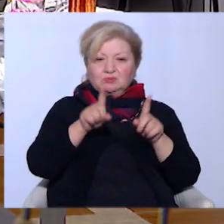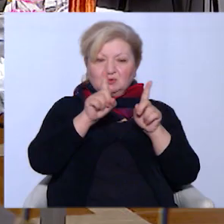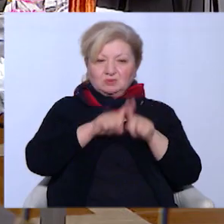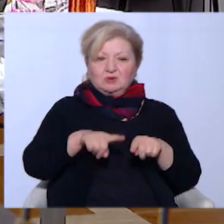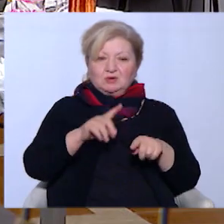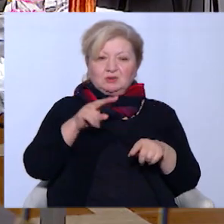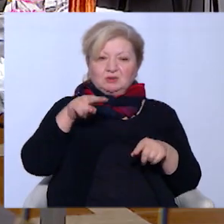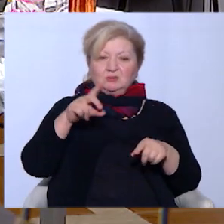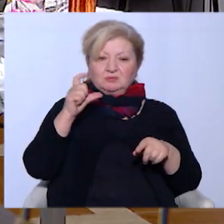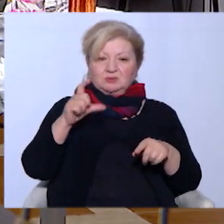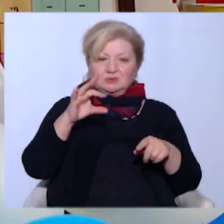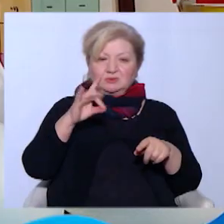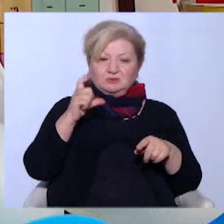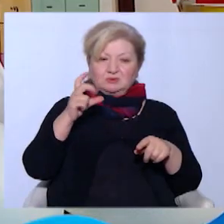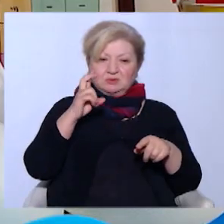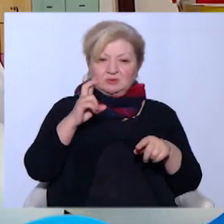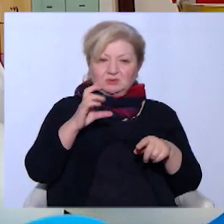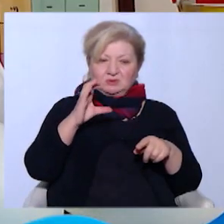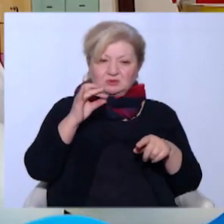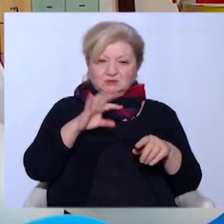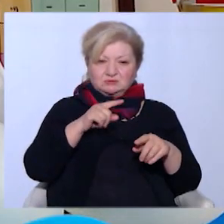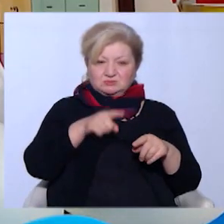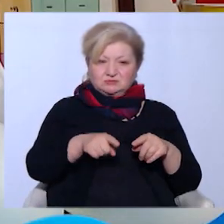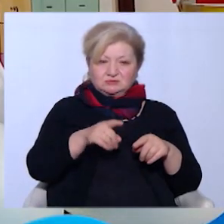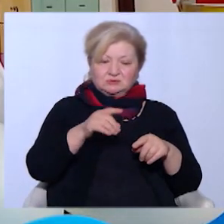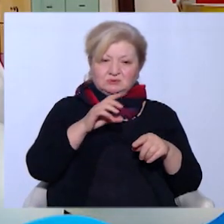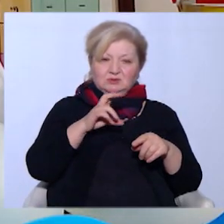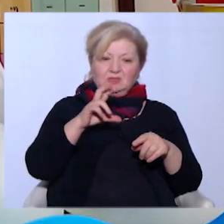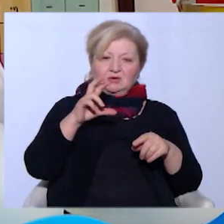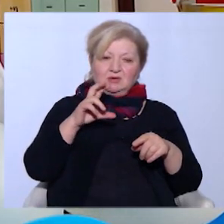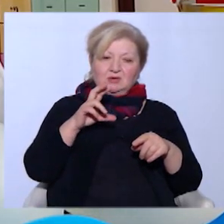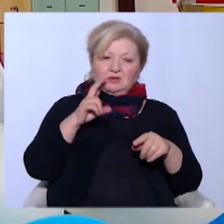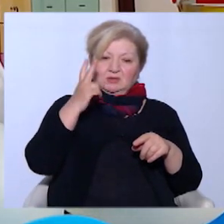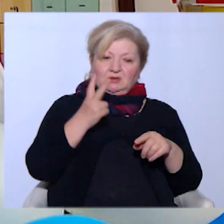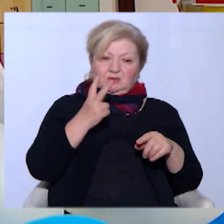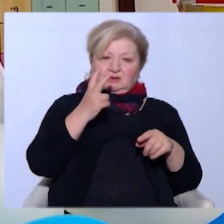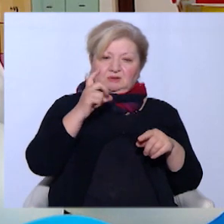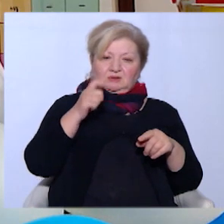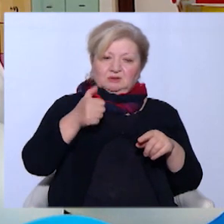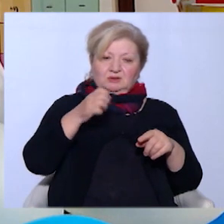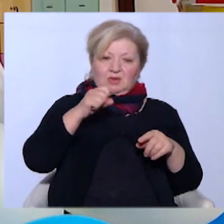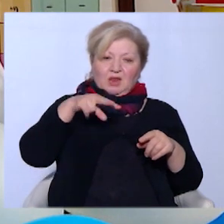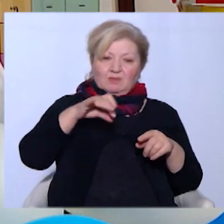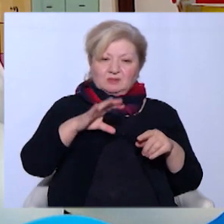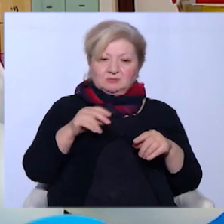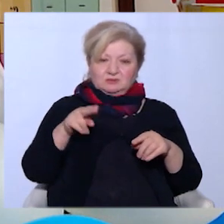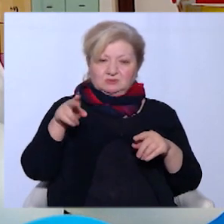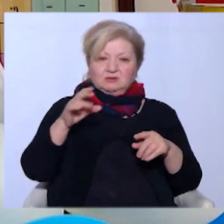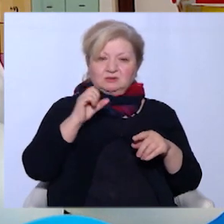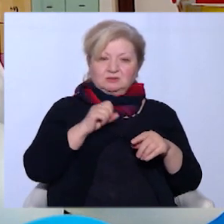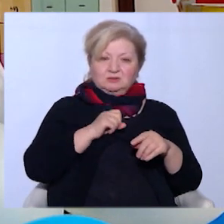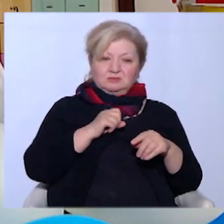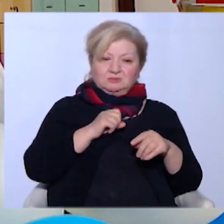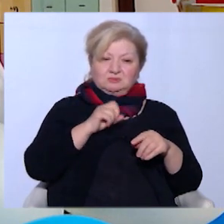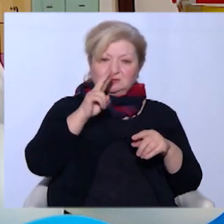ჭრილობების დასამუშავებლად გამოვიყენოთ. ასევე პერეკისი, რომელიც სახში გვაქვს, წყალბადის პეროქსიდი, თქვენ